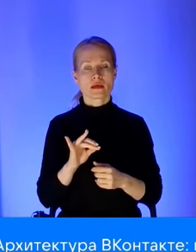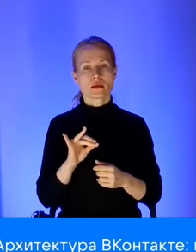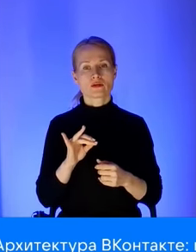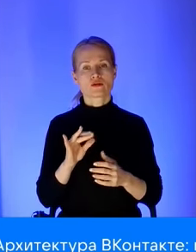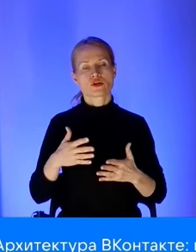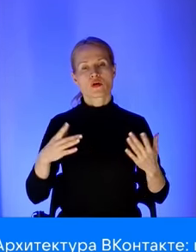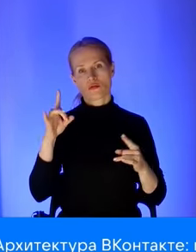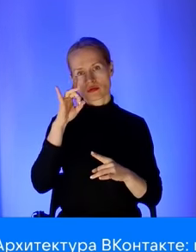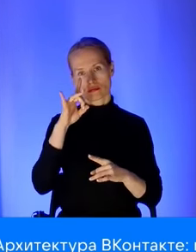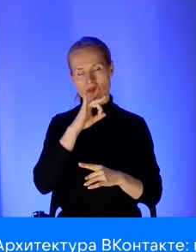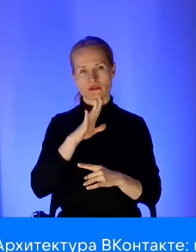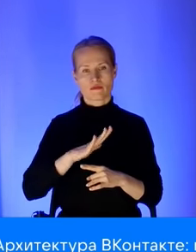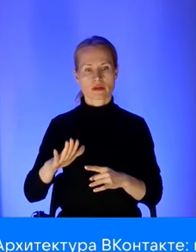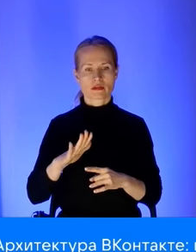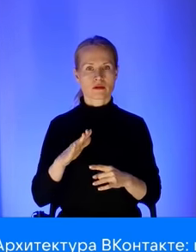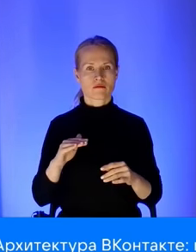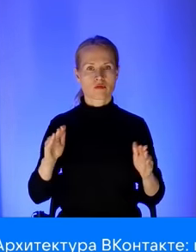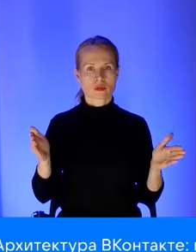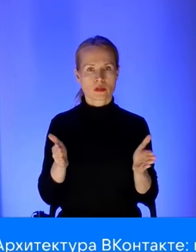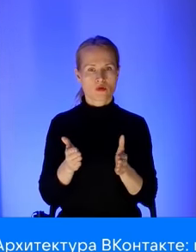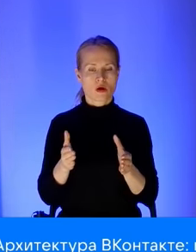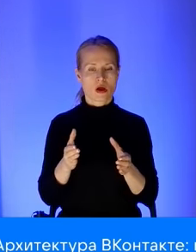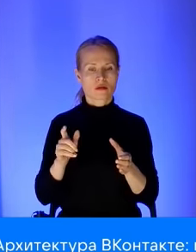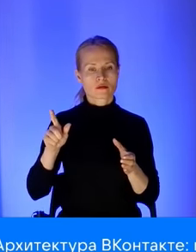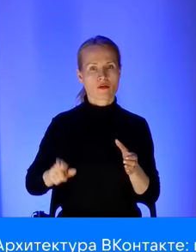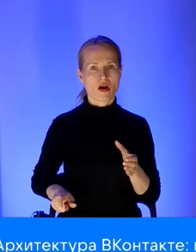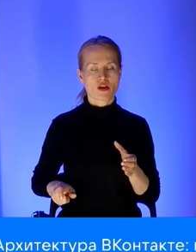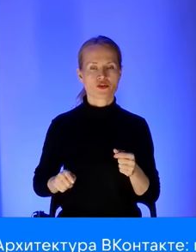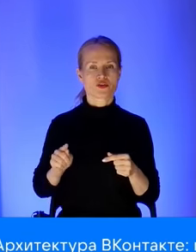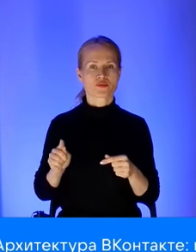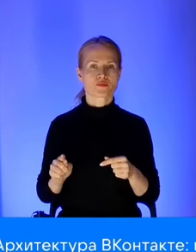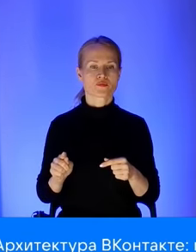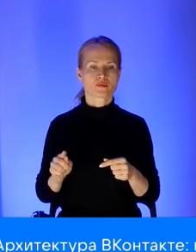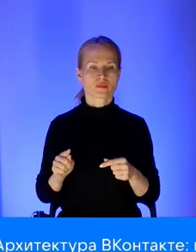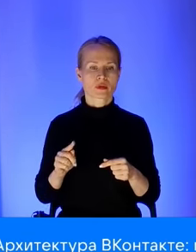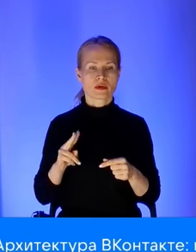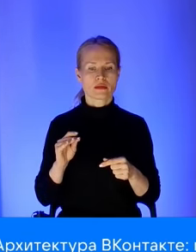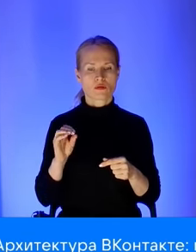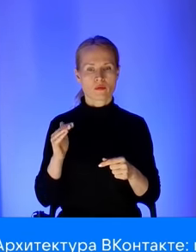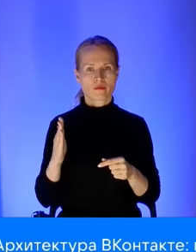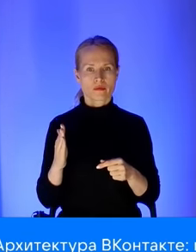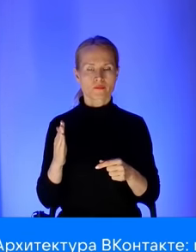широко известный в узких кругах товарищ э лисков